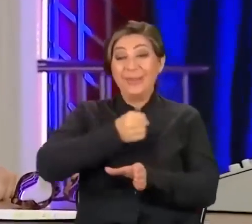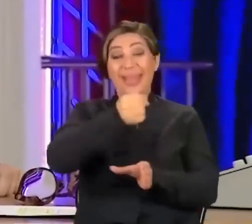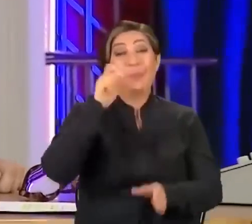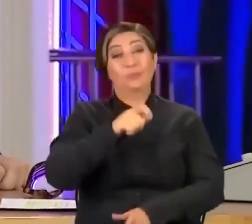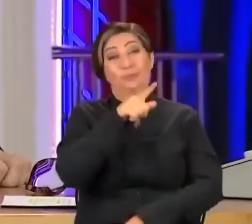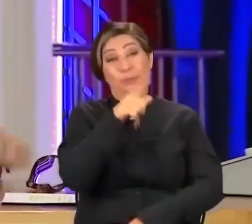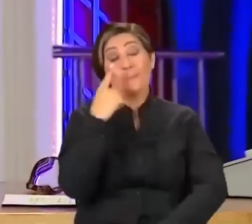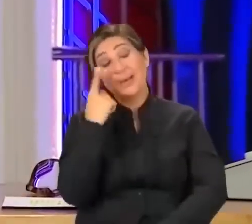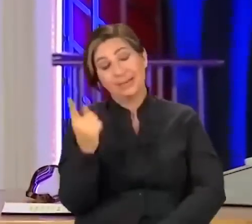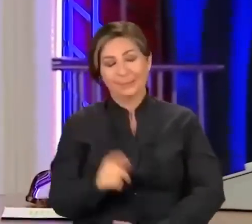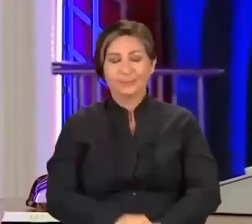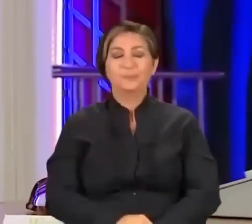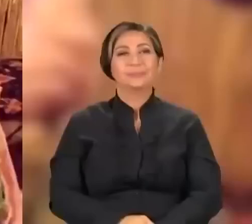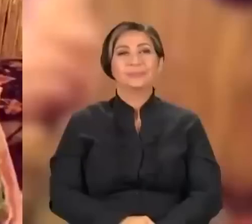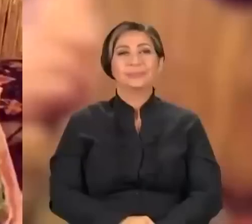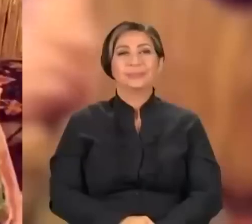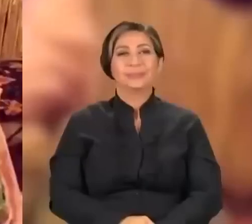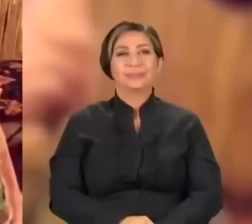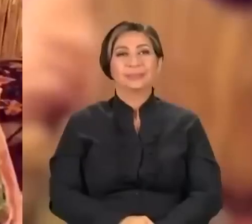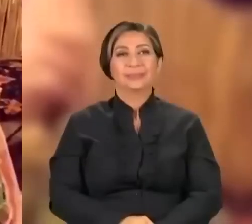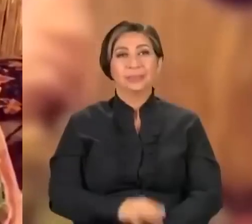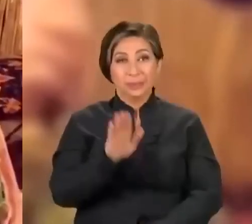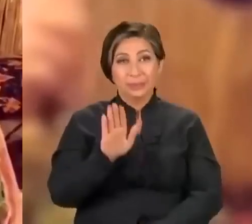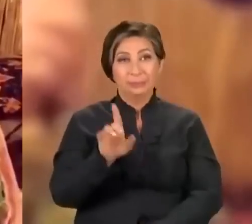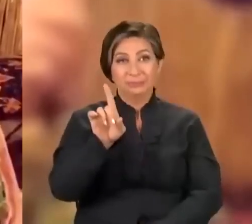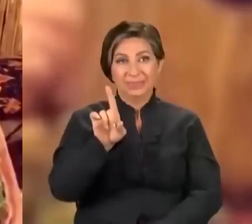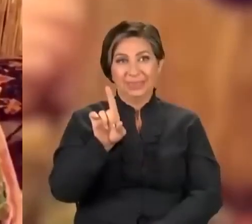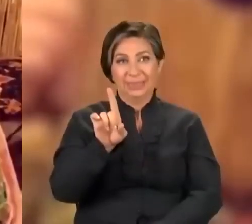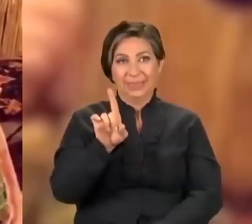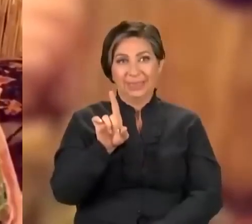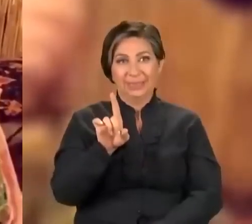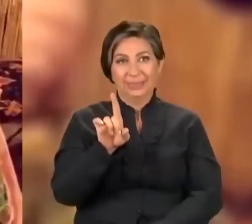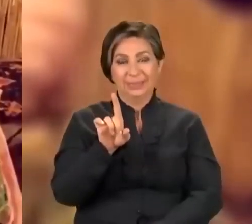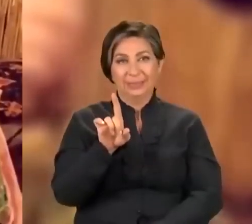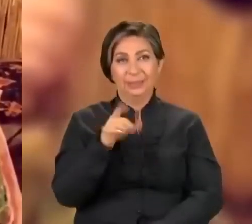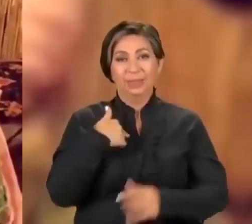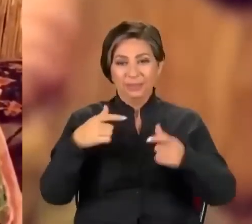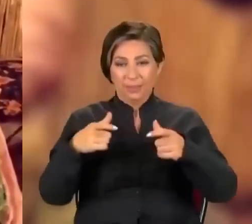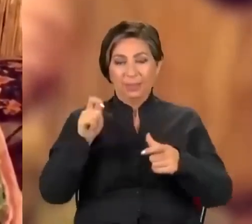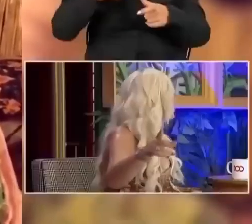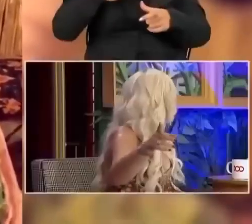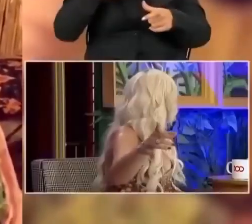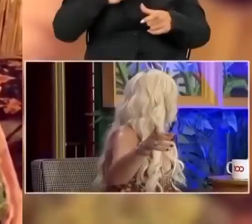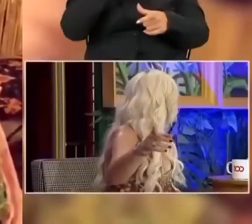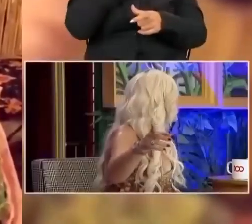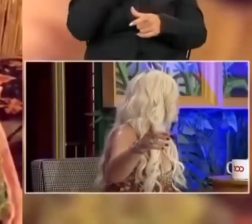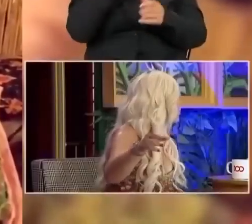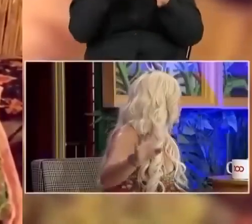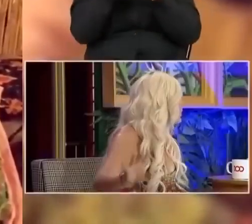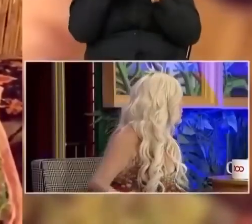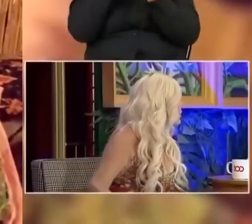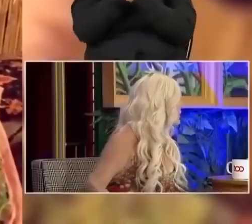yapıyorsun bak. Bak. Böyle. Evet. Ne yaptın? Bir saniye hocam. Tamam. Ben tabak yapmak istiyorum. Elimiz, evet.